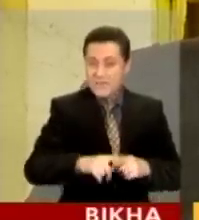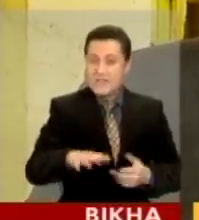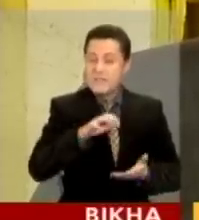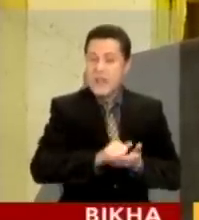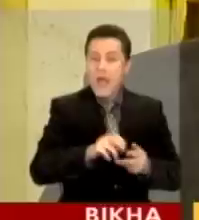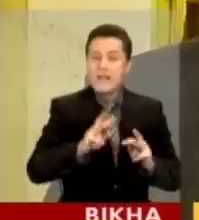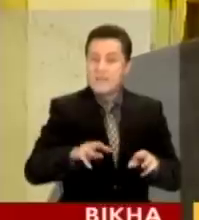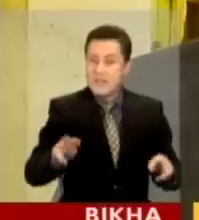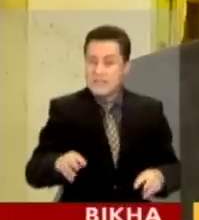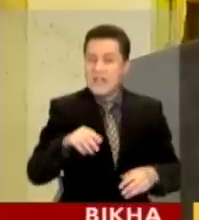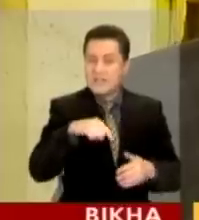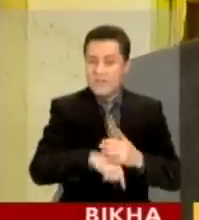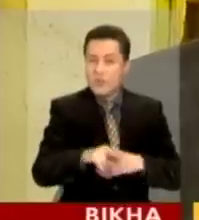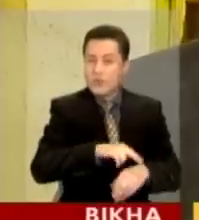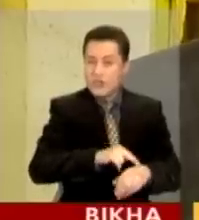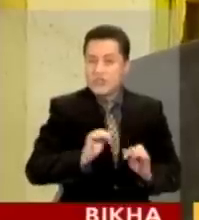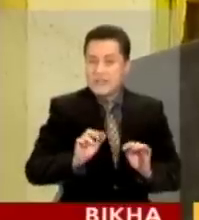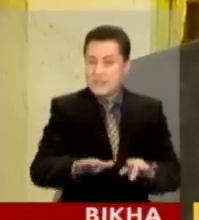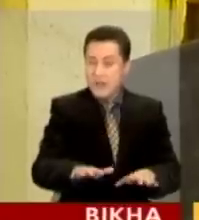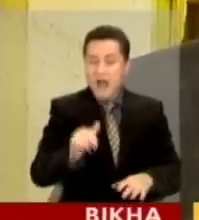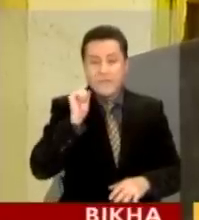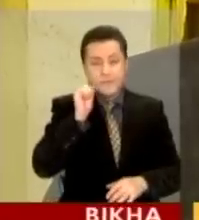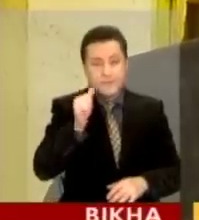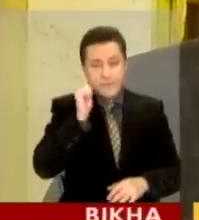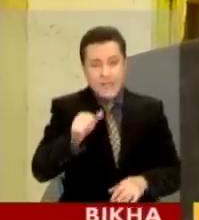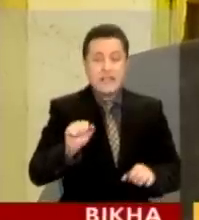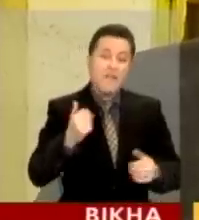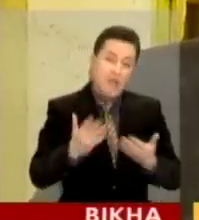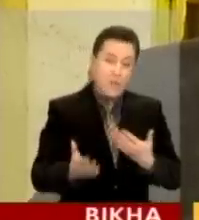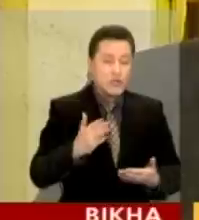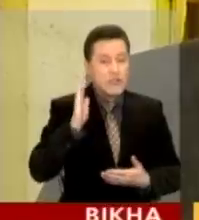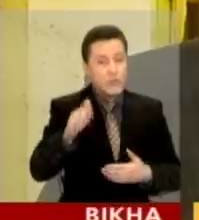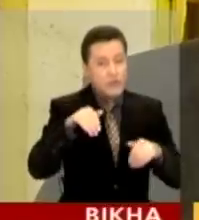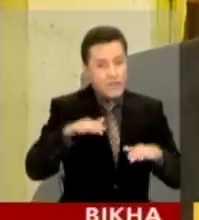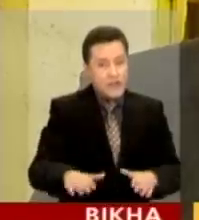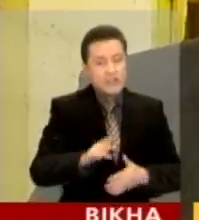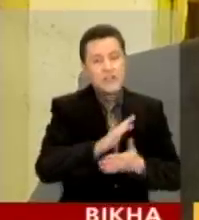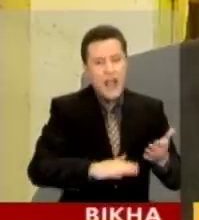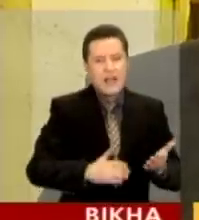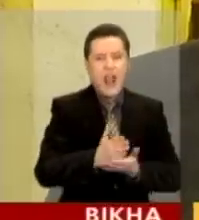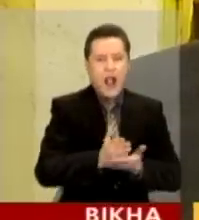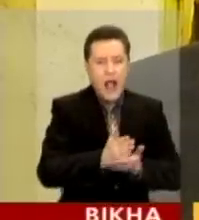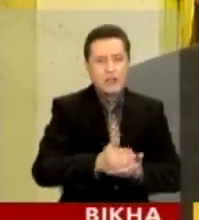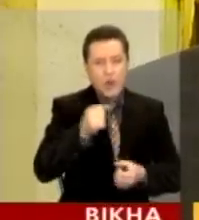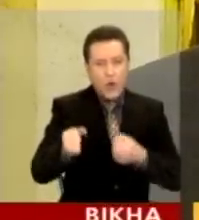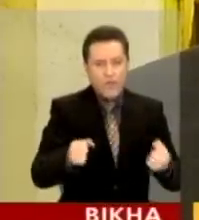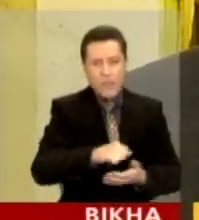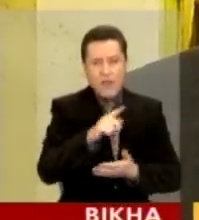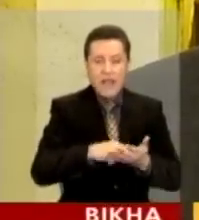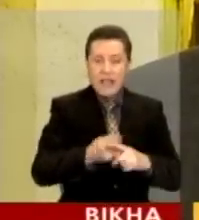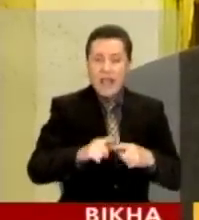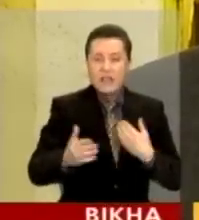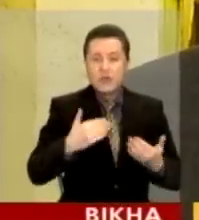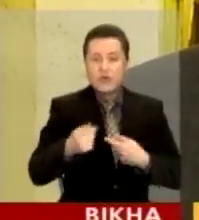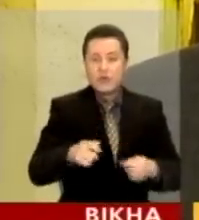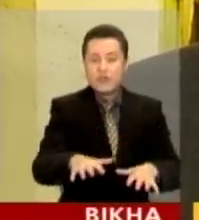мається і Міністерство внутрішніх справ Завтра можливо будемо вирішувати так само далі і кадрові питання які стосуються уряду Ну